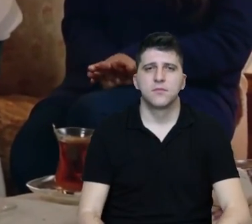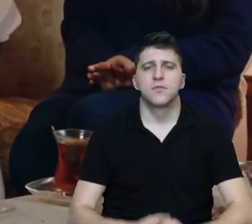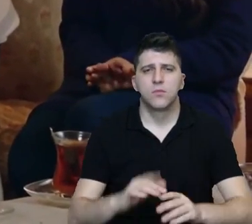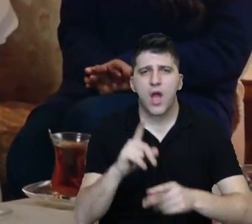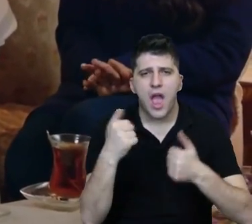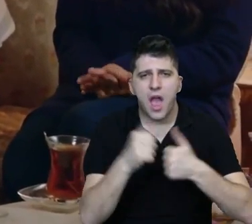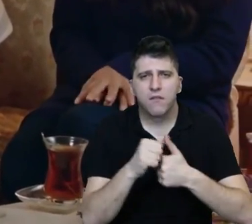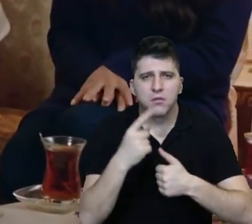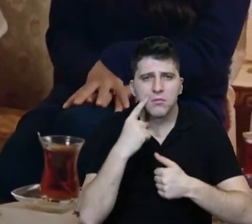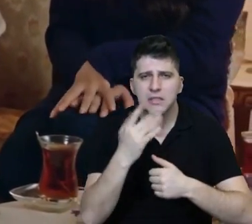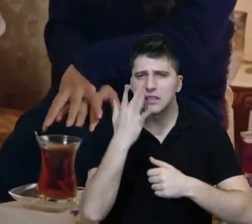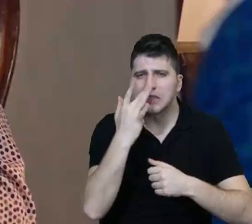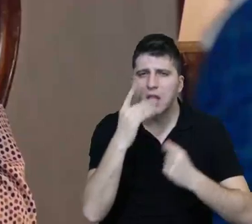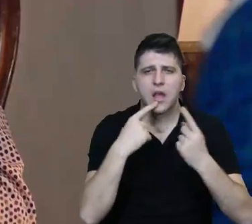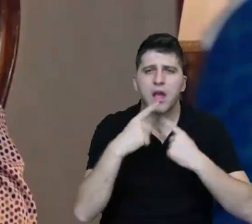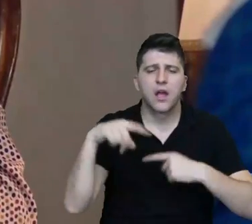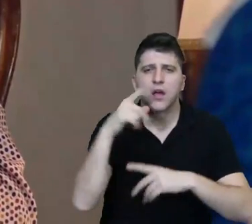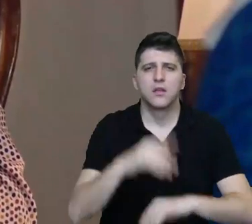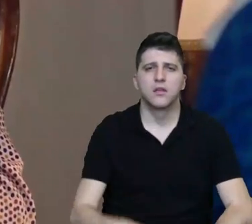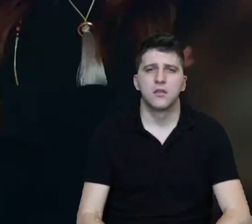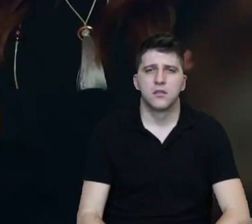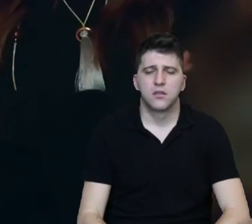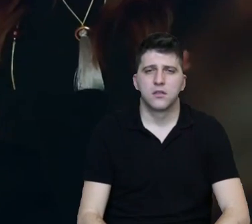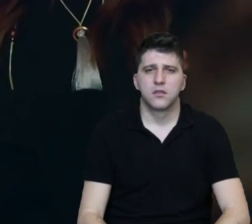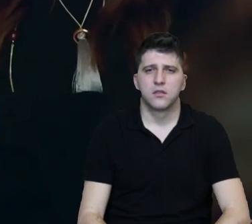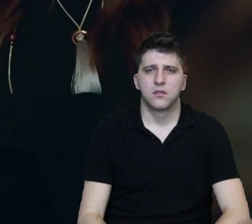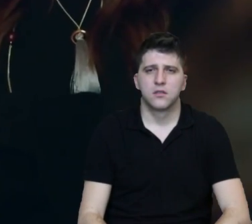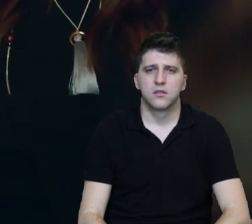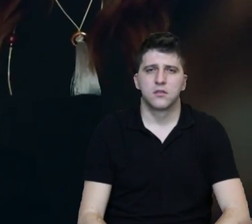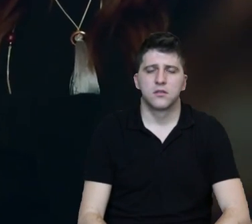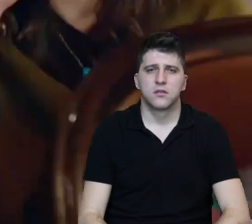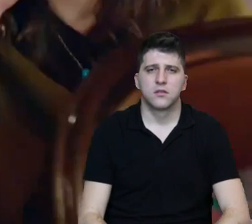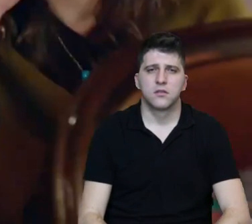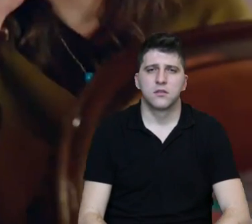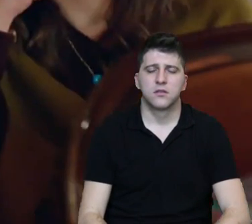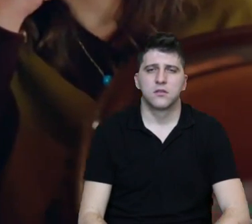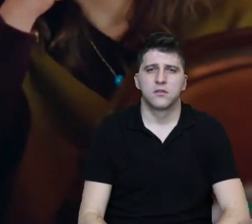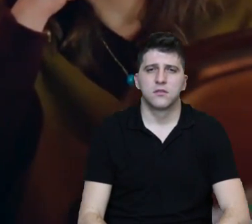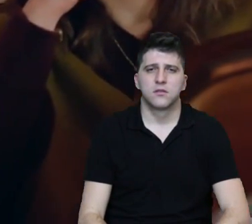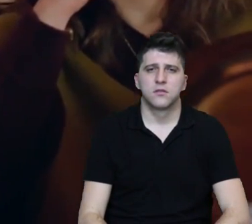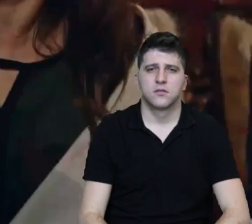Yalnız bu evlilik işine düzmece diyorlar. Santral afallar gibi oldu. Nalan sakin, kızlar şaşkın.